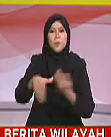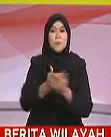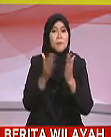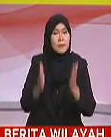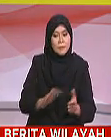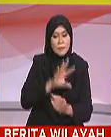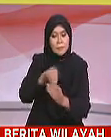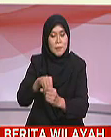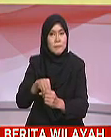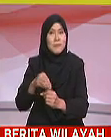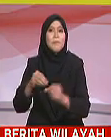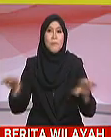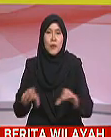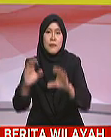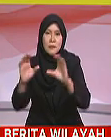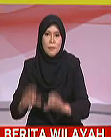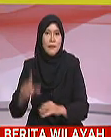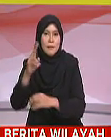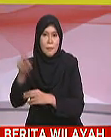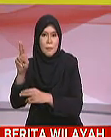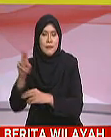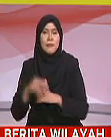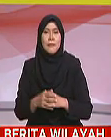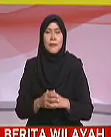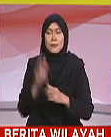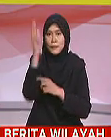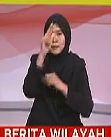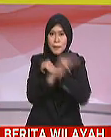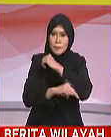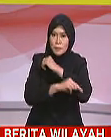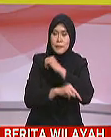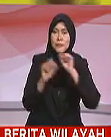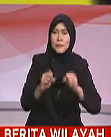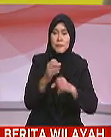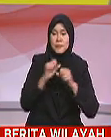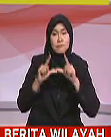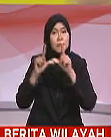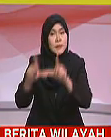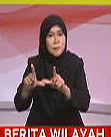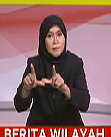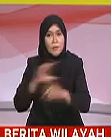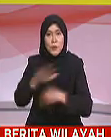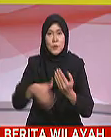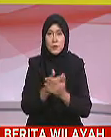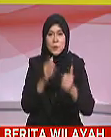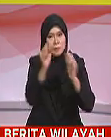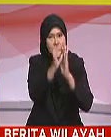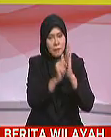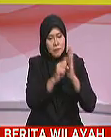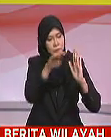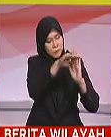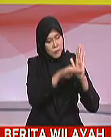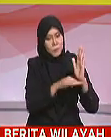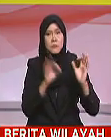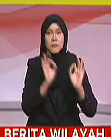ini secara halal. Ya. Kalau dilesen oleh kerajaan negeri dan dibolehkan kerajaan negeri dan syarat-syaratnya semua mencukupi,